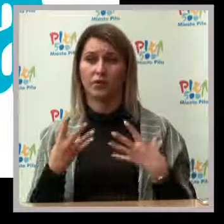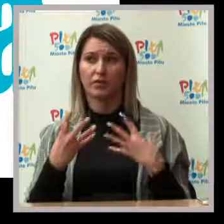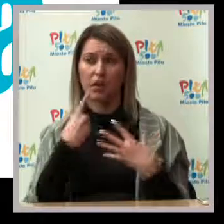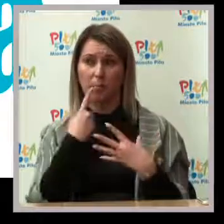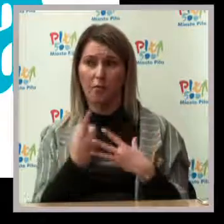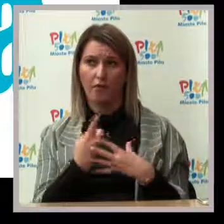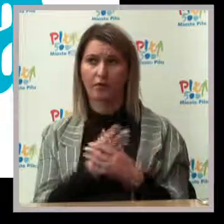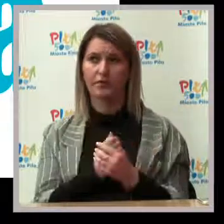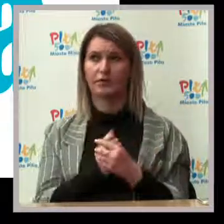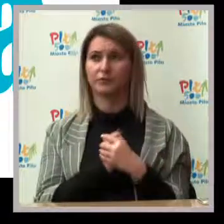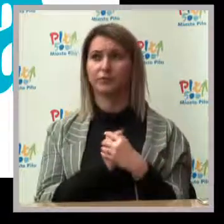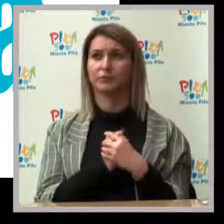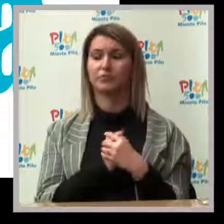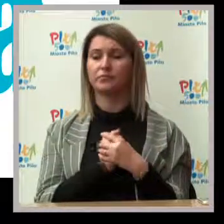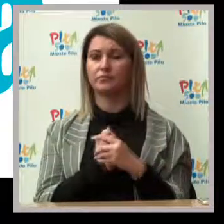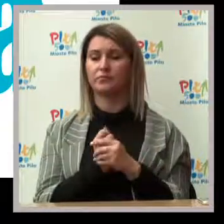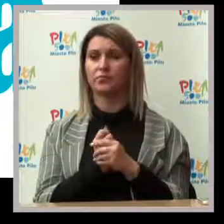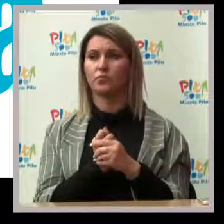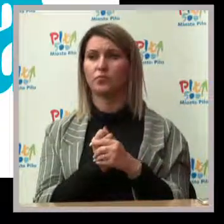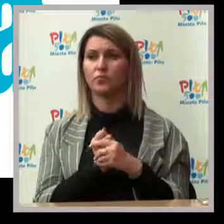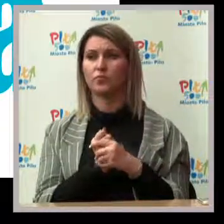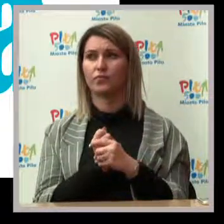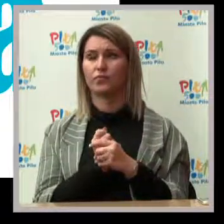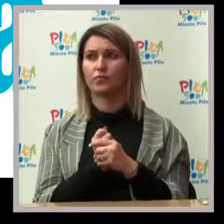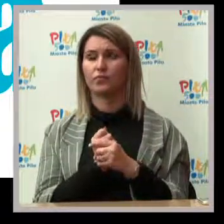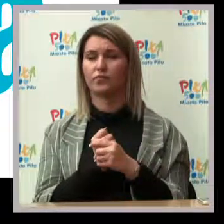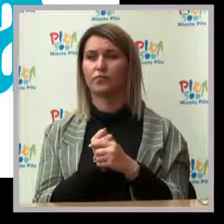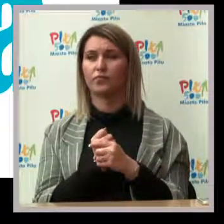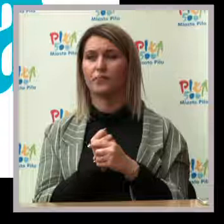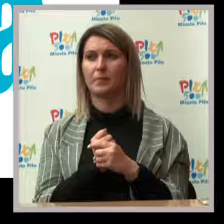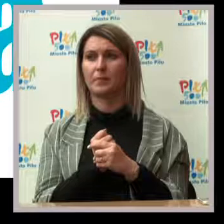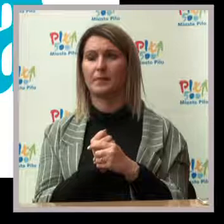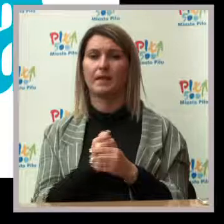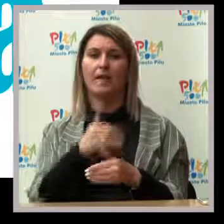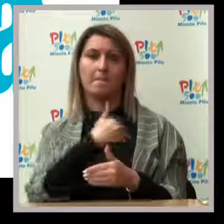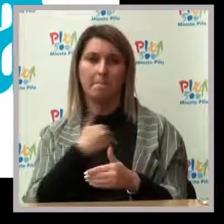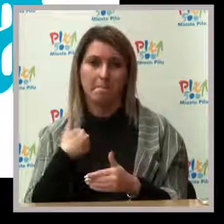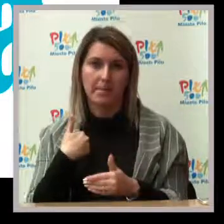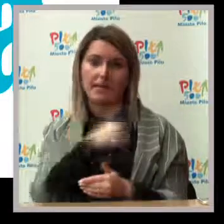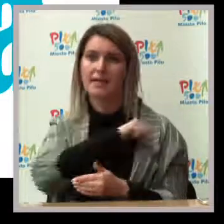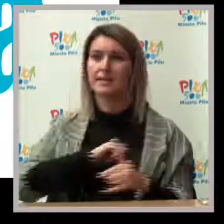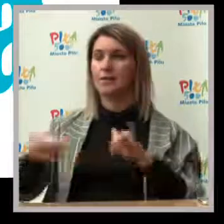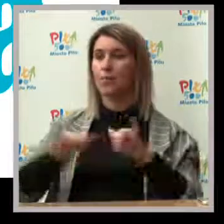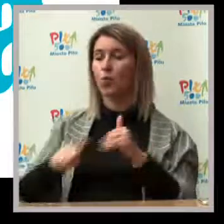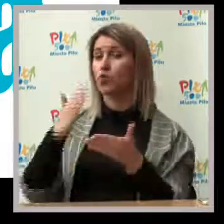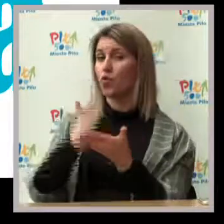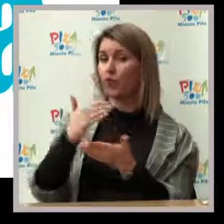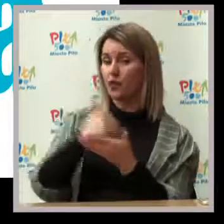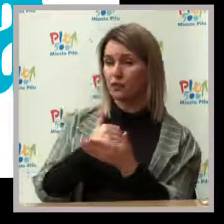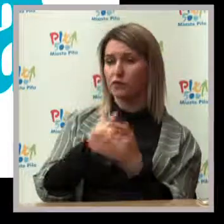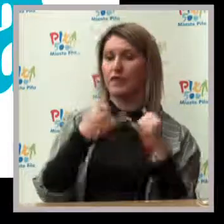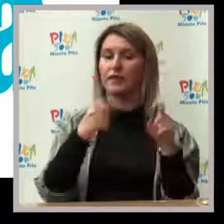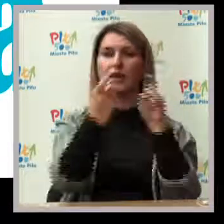chciałbym postawić przed nami, przed samorządem województwa i przed sąsiednimi